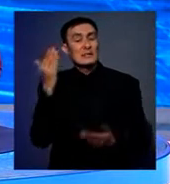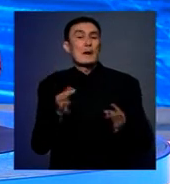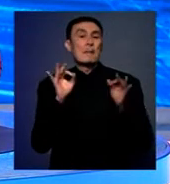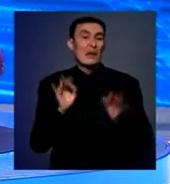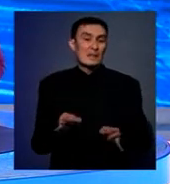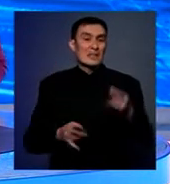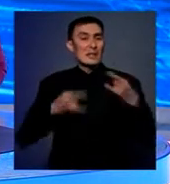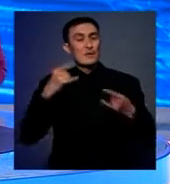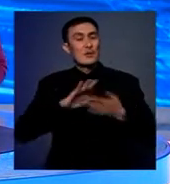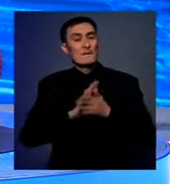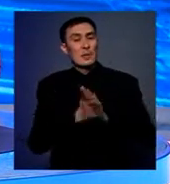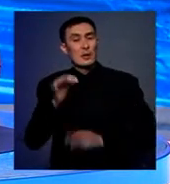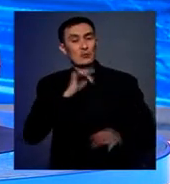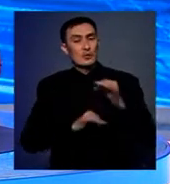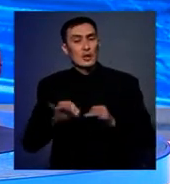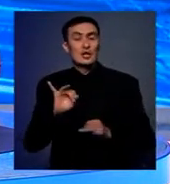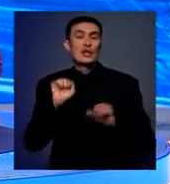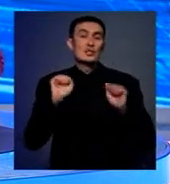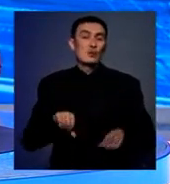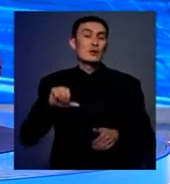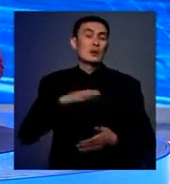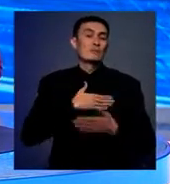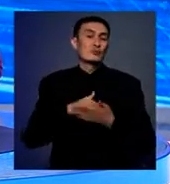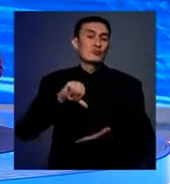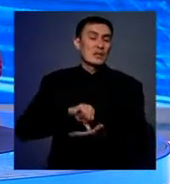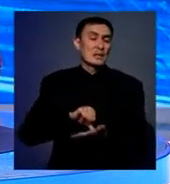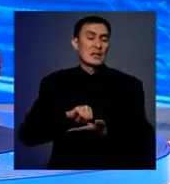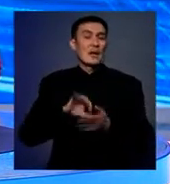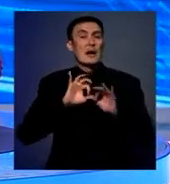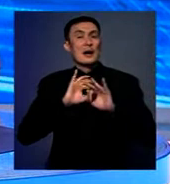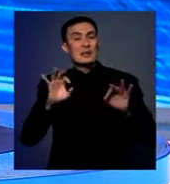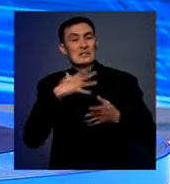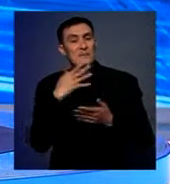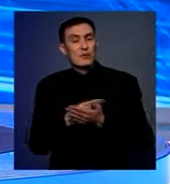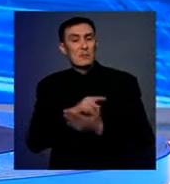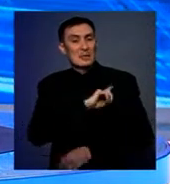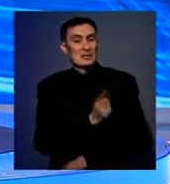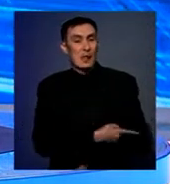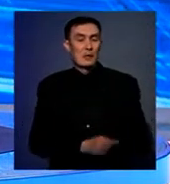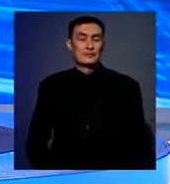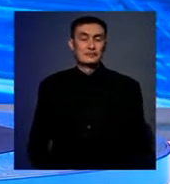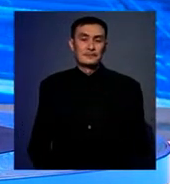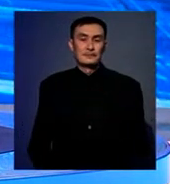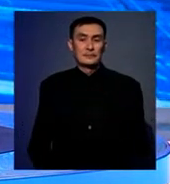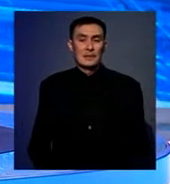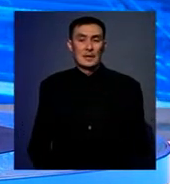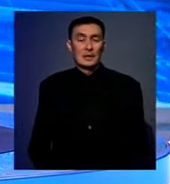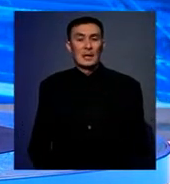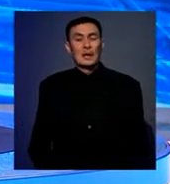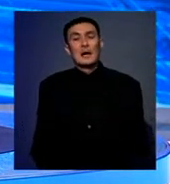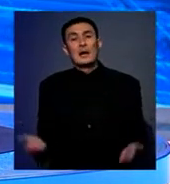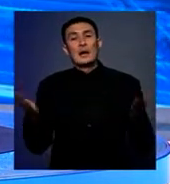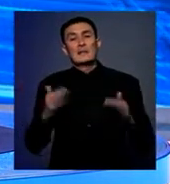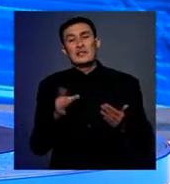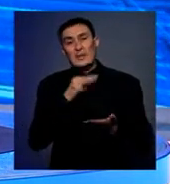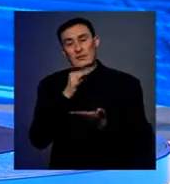оправдан телевизионный формат обсуждений? И смогут ли таким образом участники раскрыть свой потенциал? Давайте будем говорить,